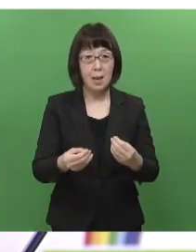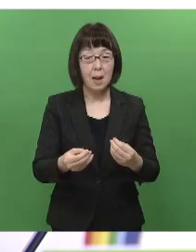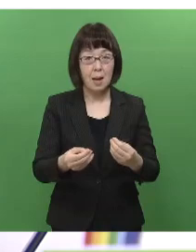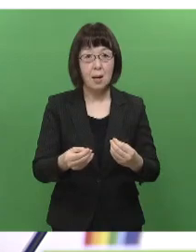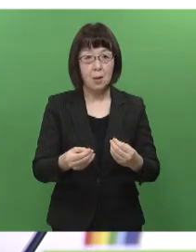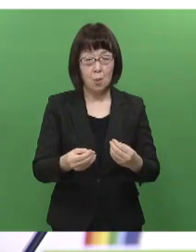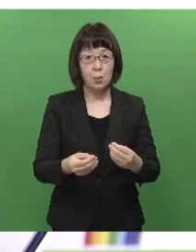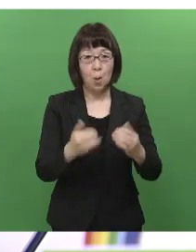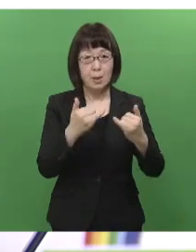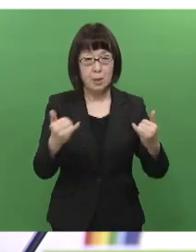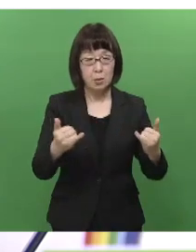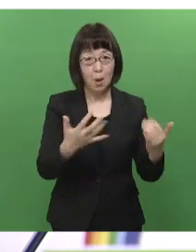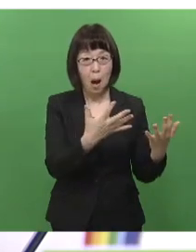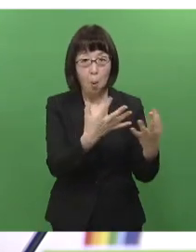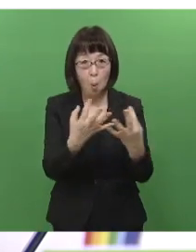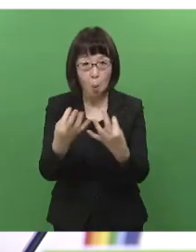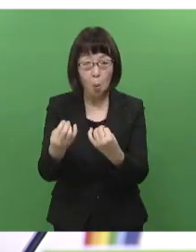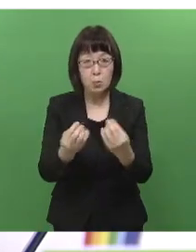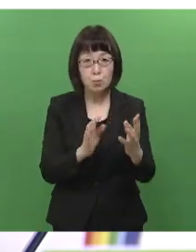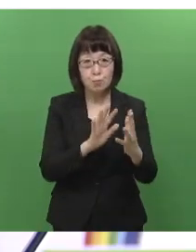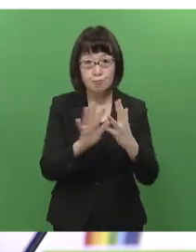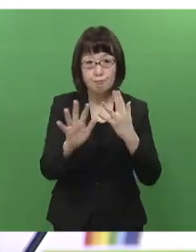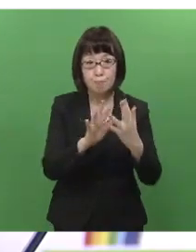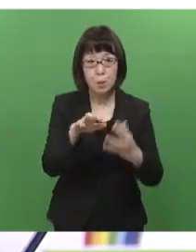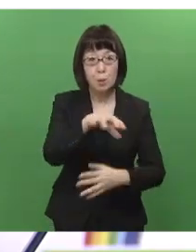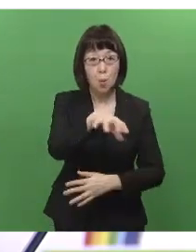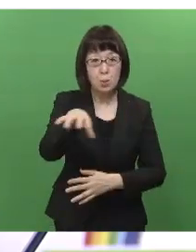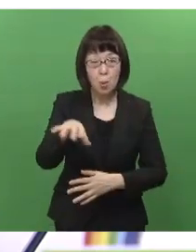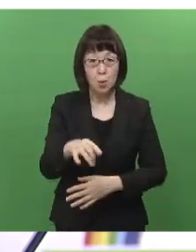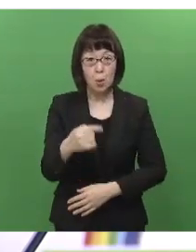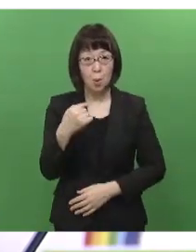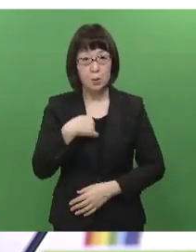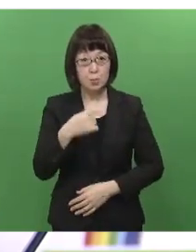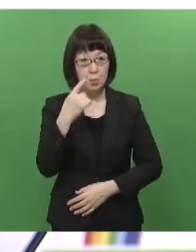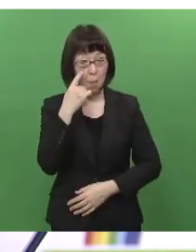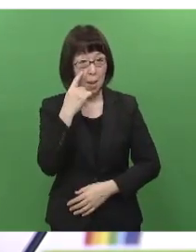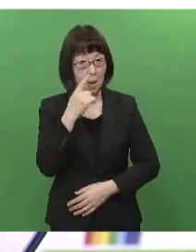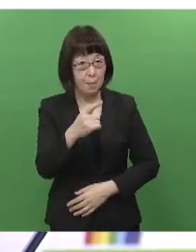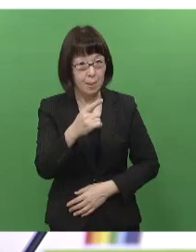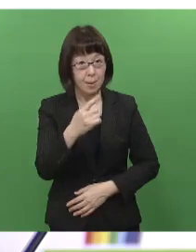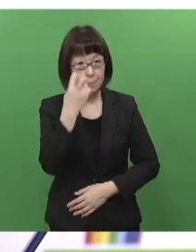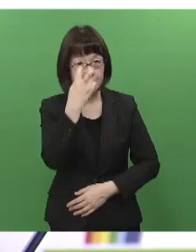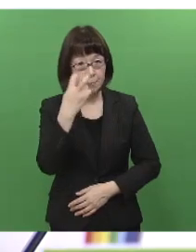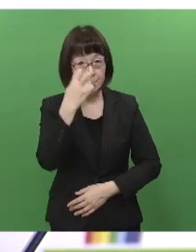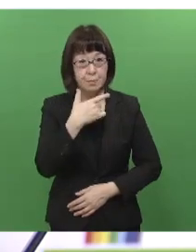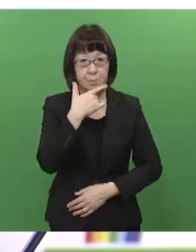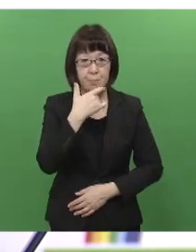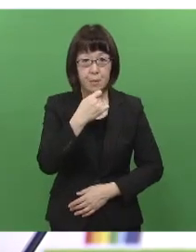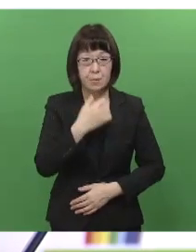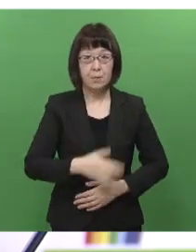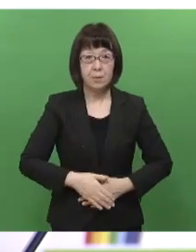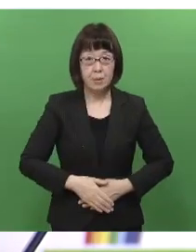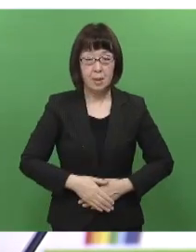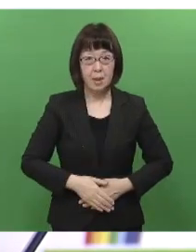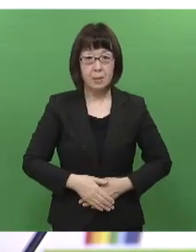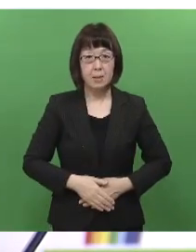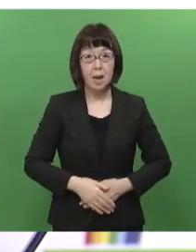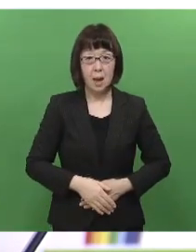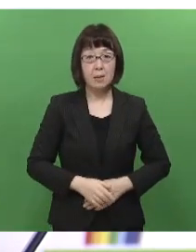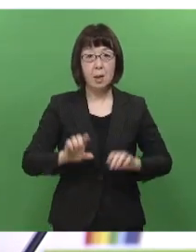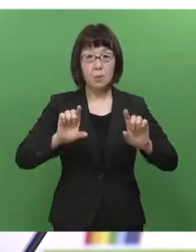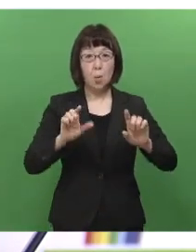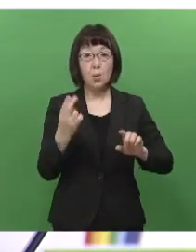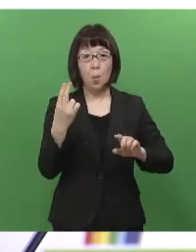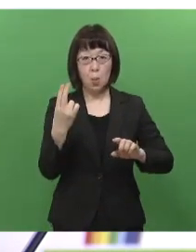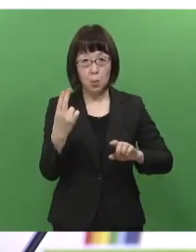などどういう状況になっているのか自分の目で確かめていきたいと思っております。さらに警視庁、東京消防